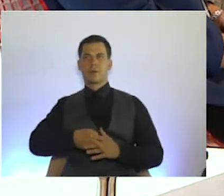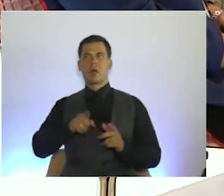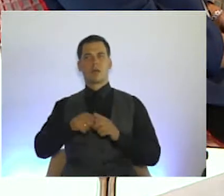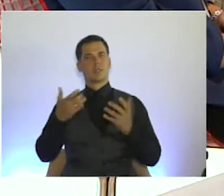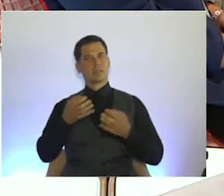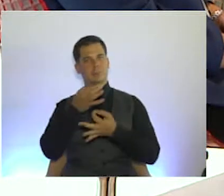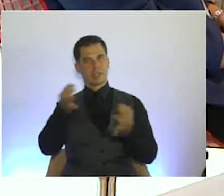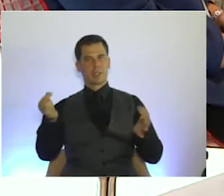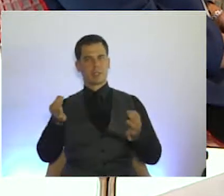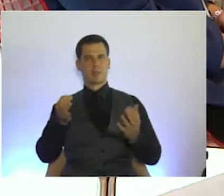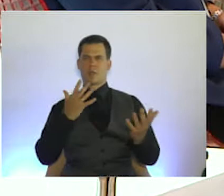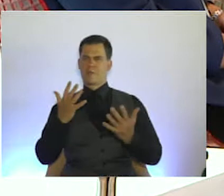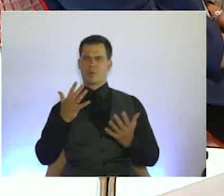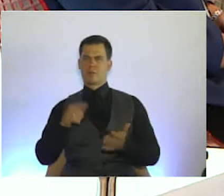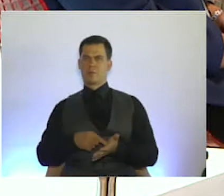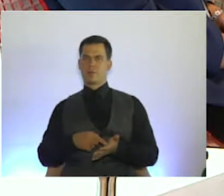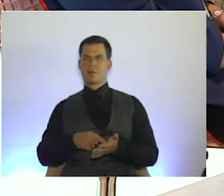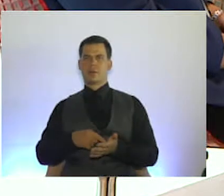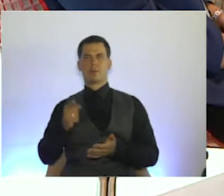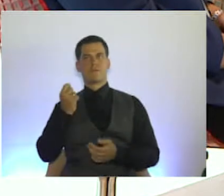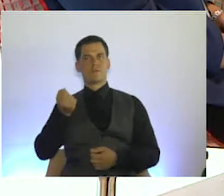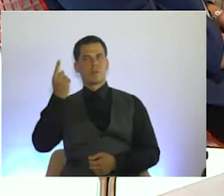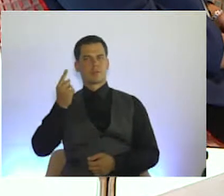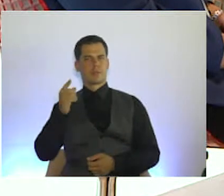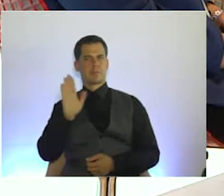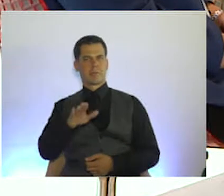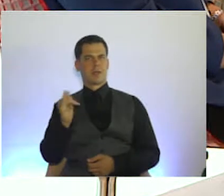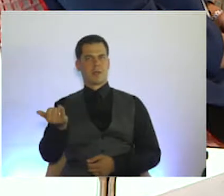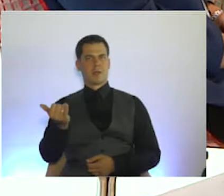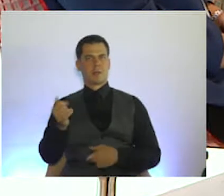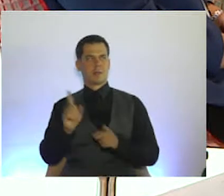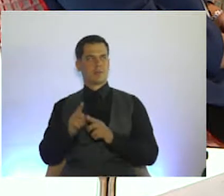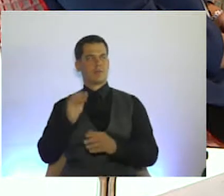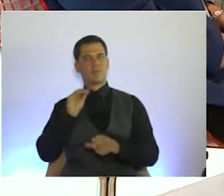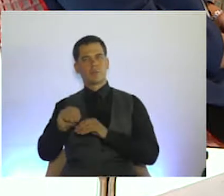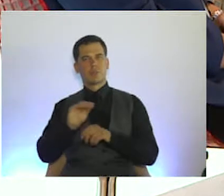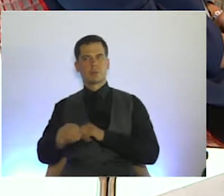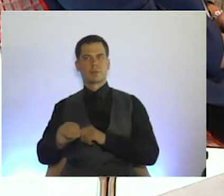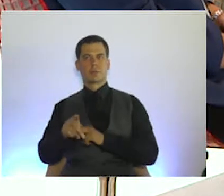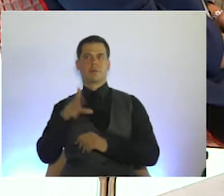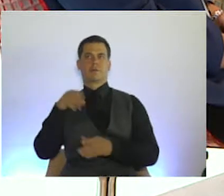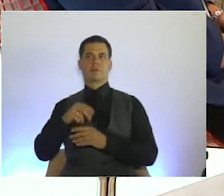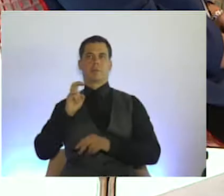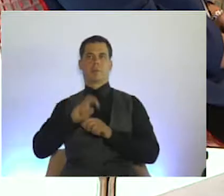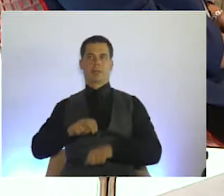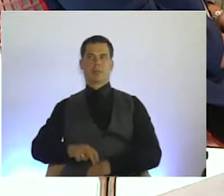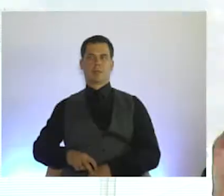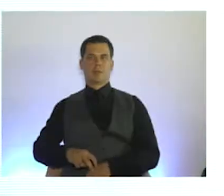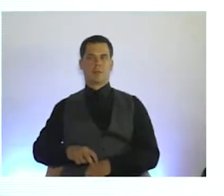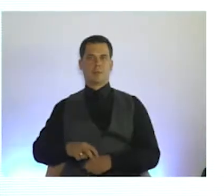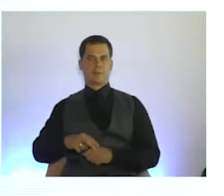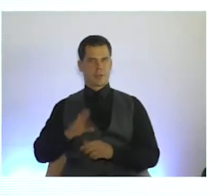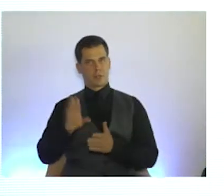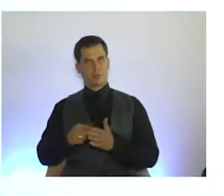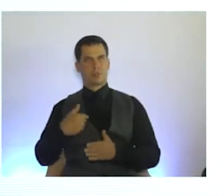zapytać, jak wyglądają wnioski z tej analizy, jak wygląda kształcenie zawodowe w świetle tych badań? Czy jesteśmy w